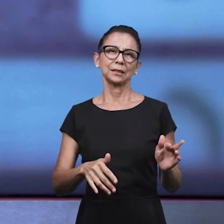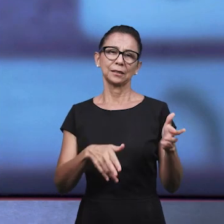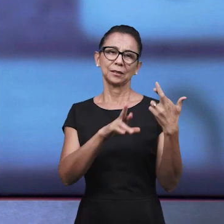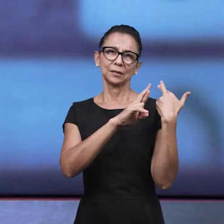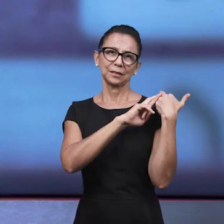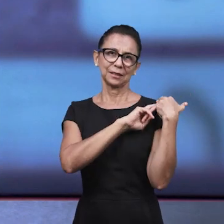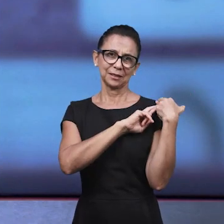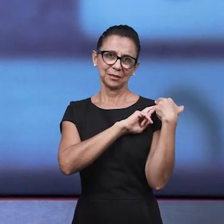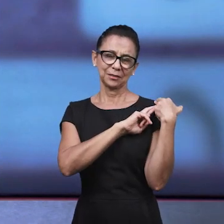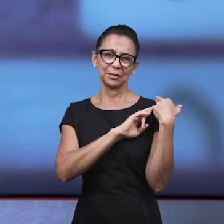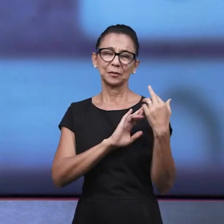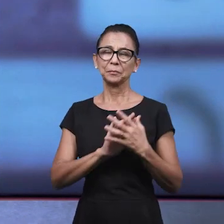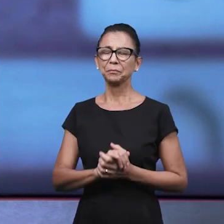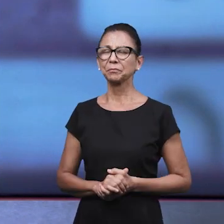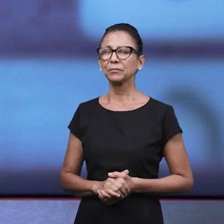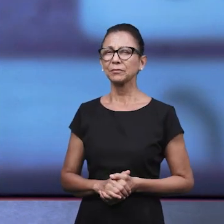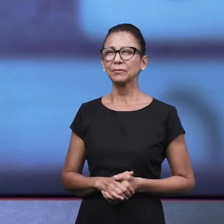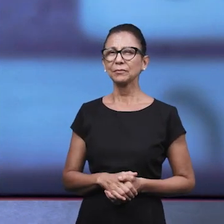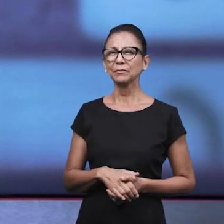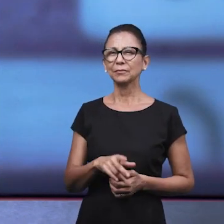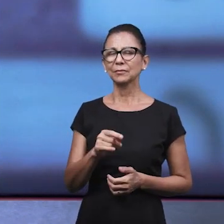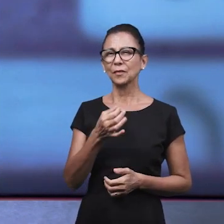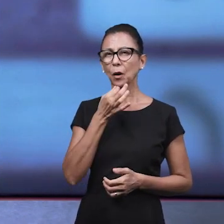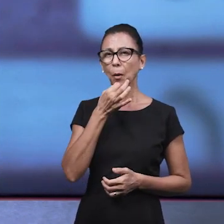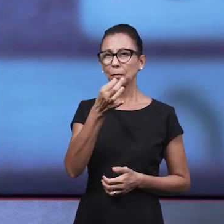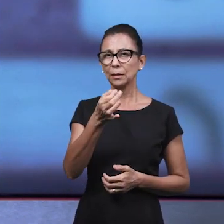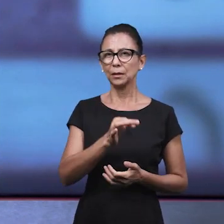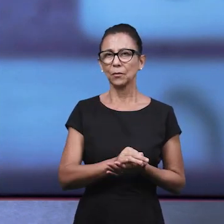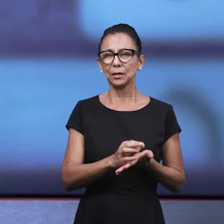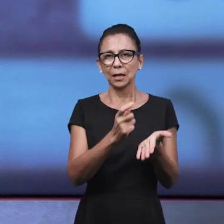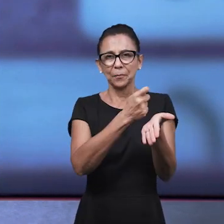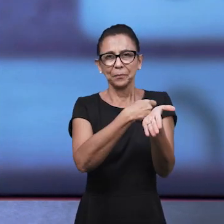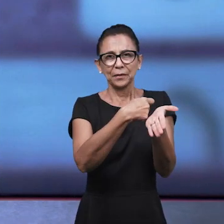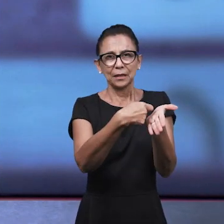personnes responsables, responsives. Et alors, on peut